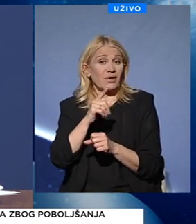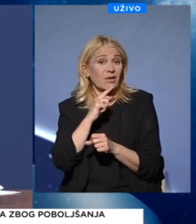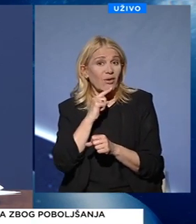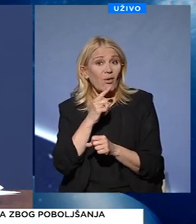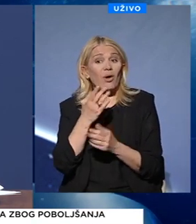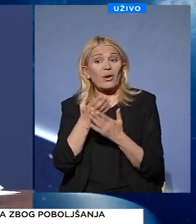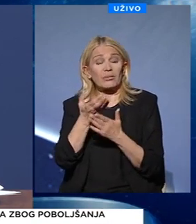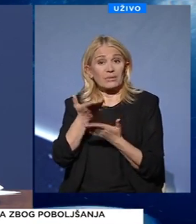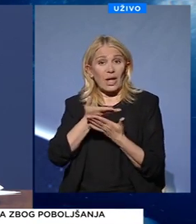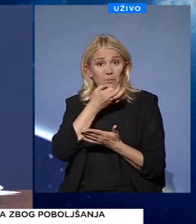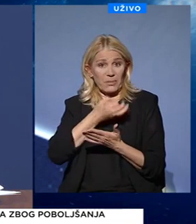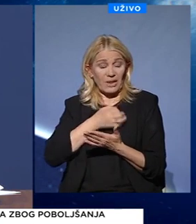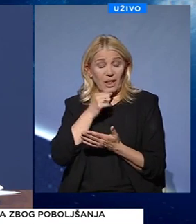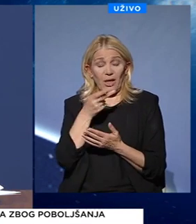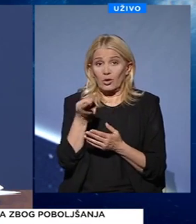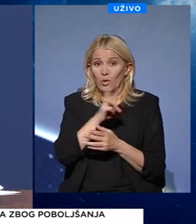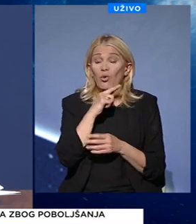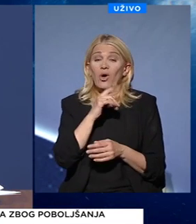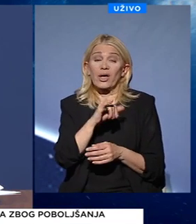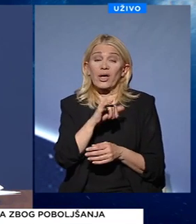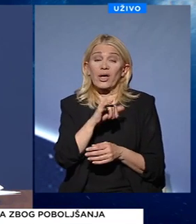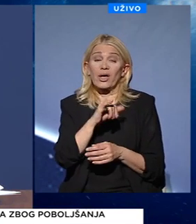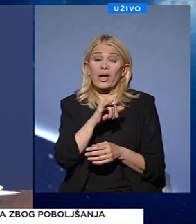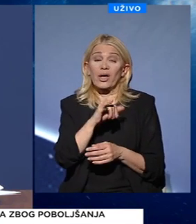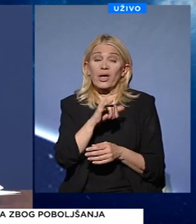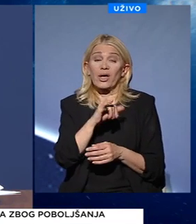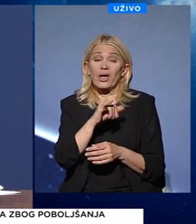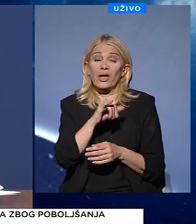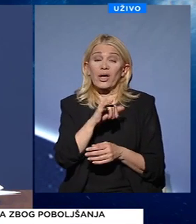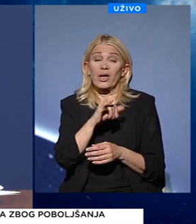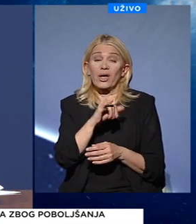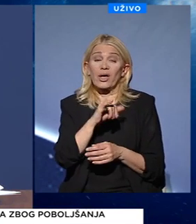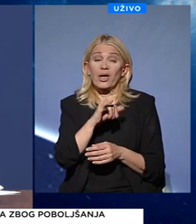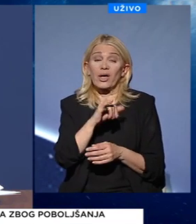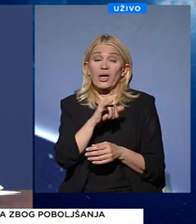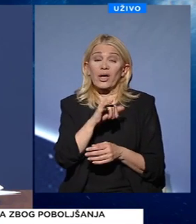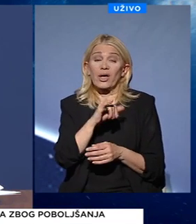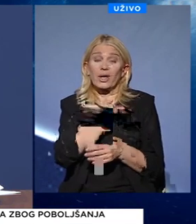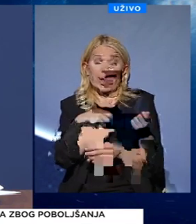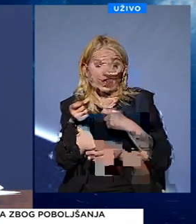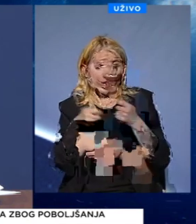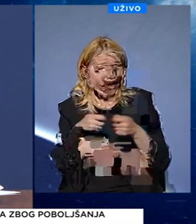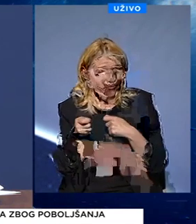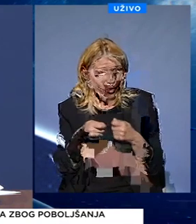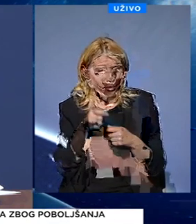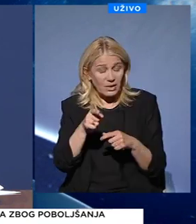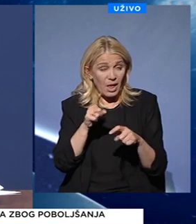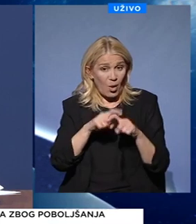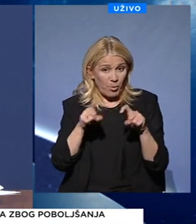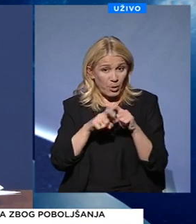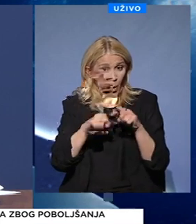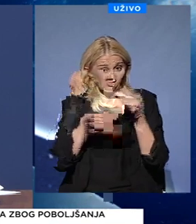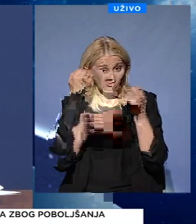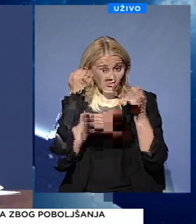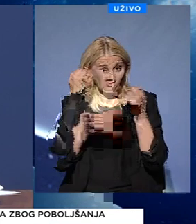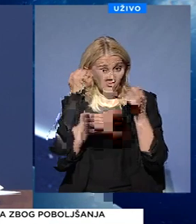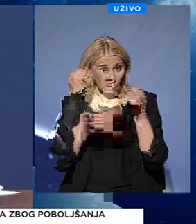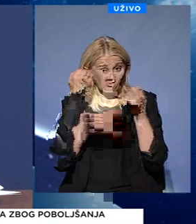postavljaju to pitanje i svima drugovima koji su zainteresovani, da nabavkom te opreme, tog